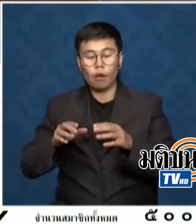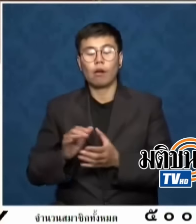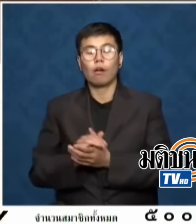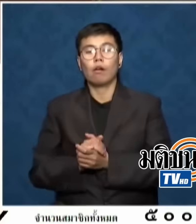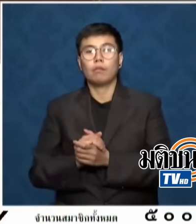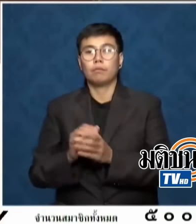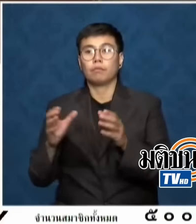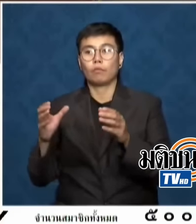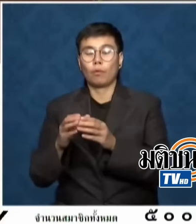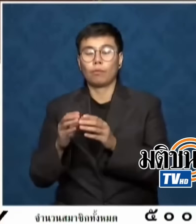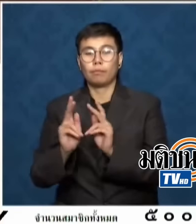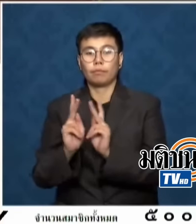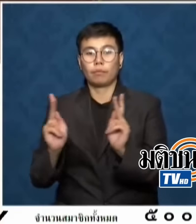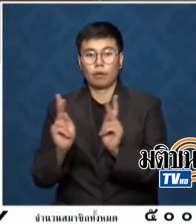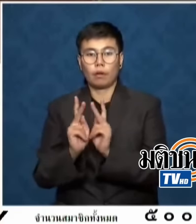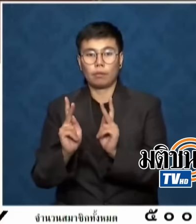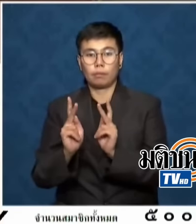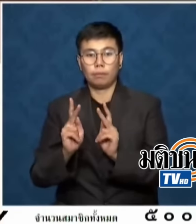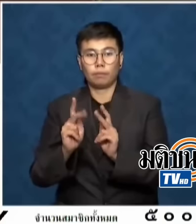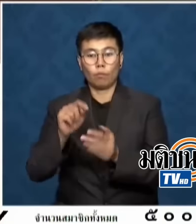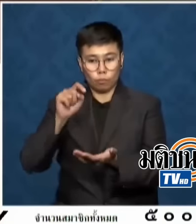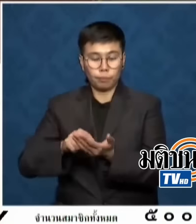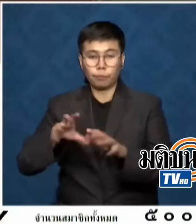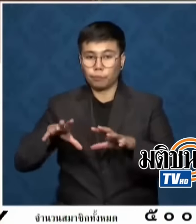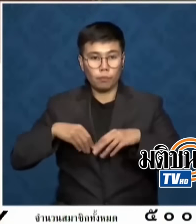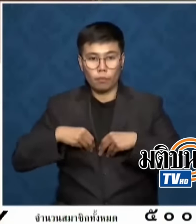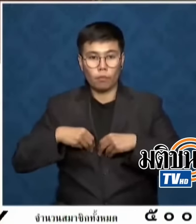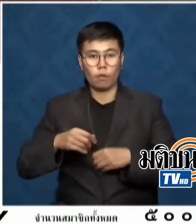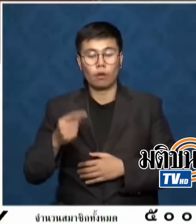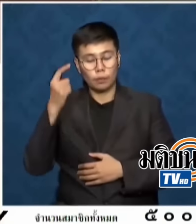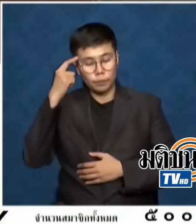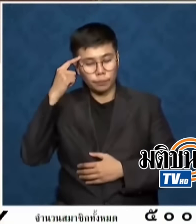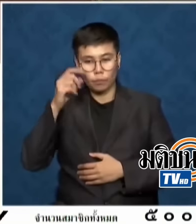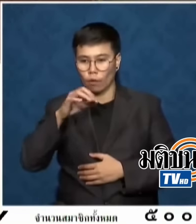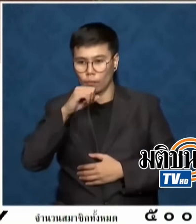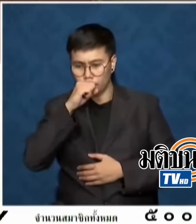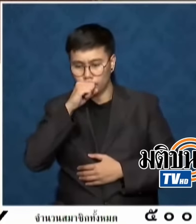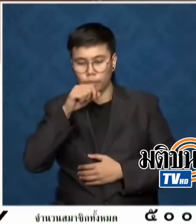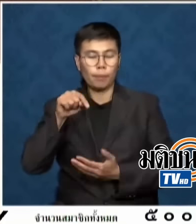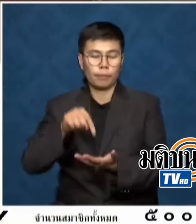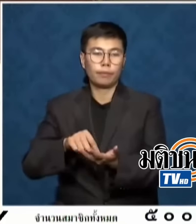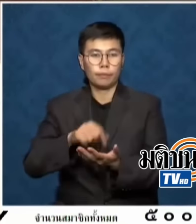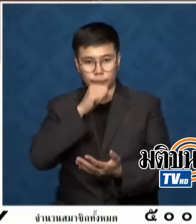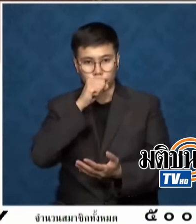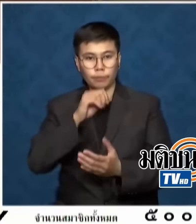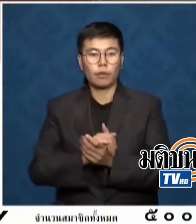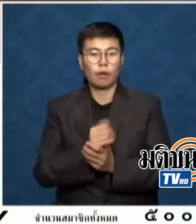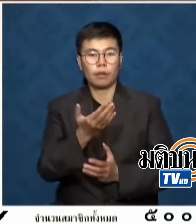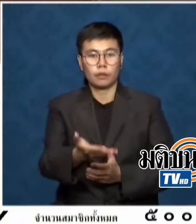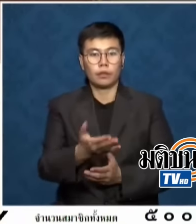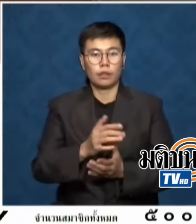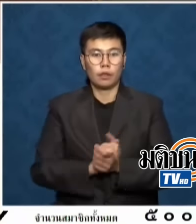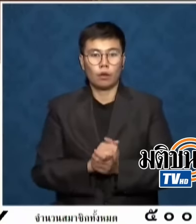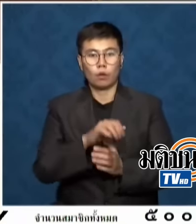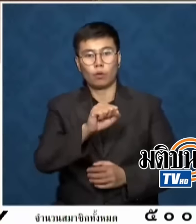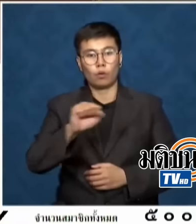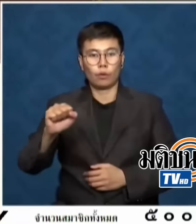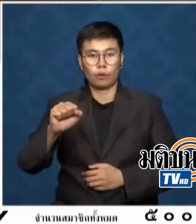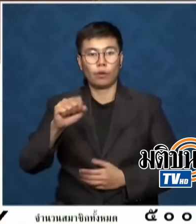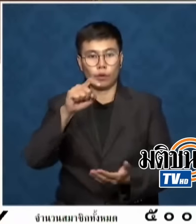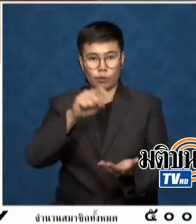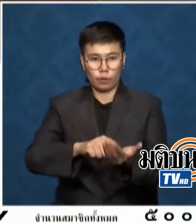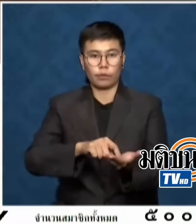ครับโปรดกดปุ่มไม่เห็นด้วยผู้ใดเห็นว่าควรงดออกเสียงโปรดกดปุ่มงดออกเสียงเชิญท่านสมาชิกลงคะแนน